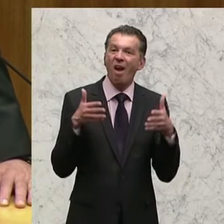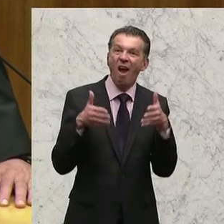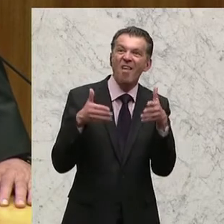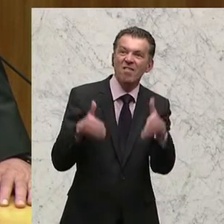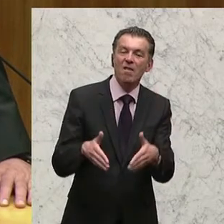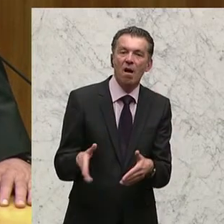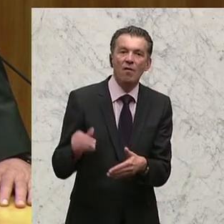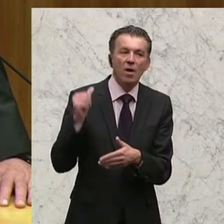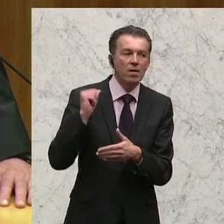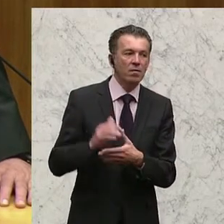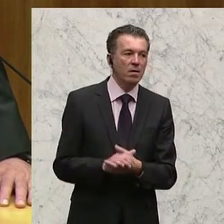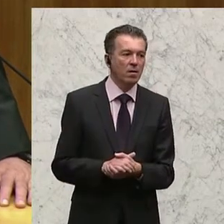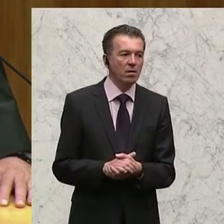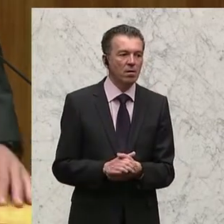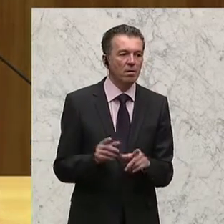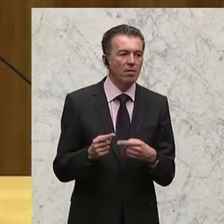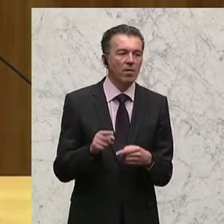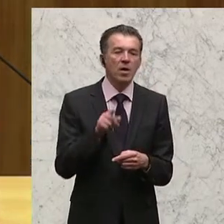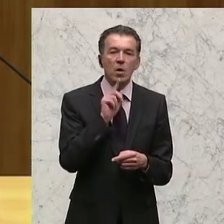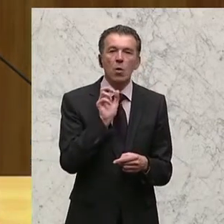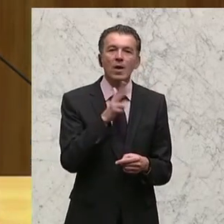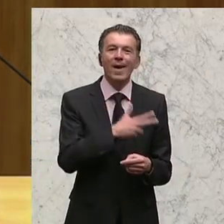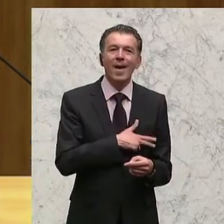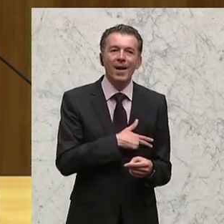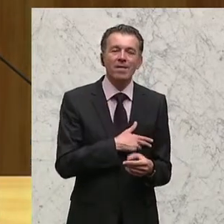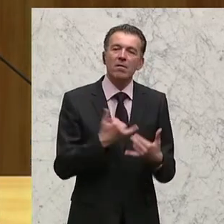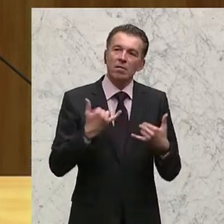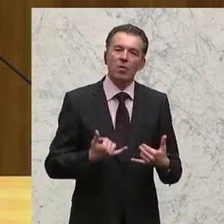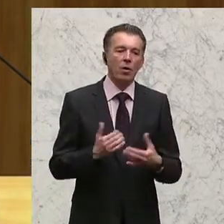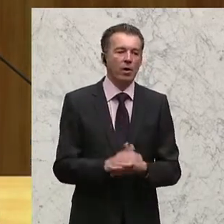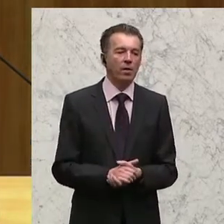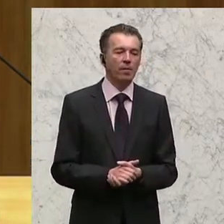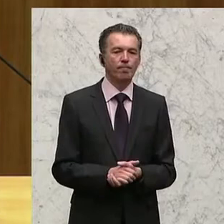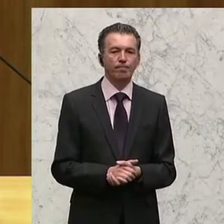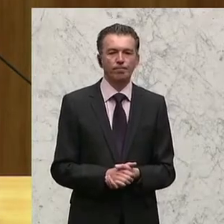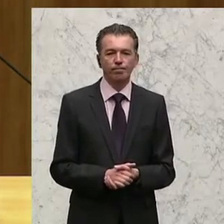von gestern. Wir sind nur die Realisten von heute.